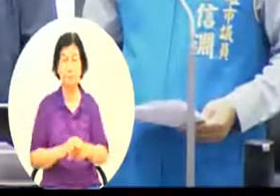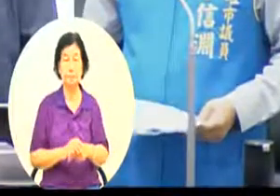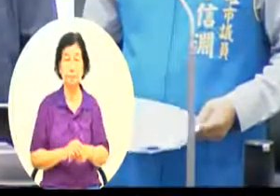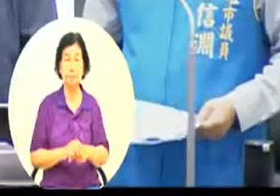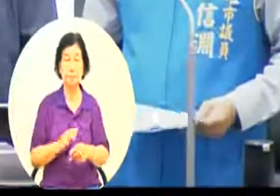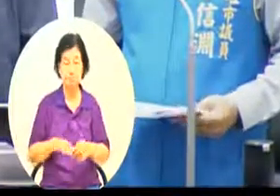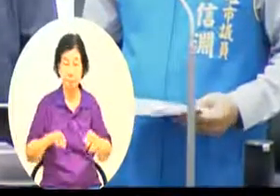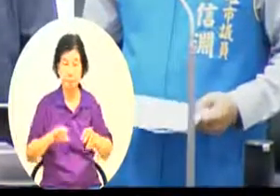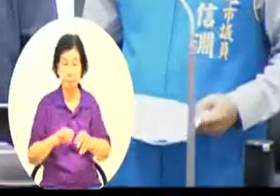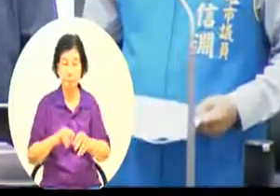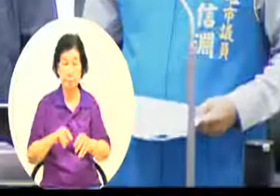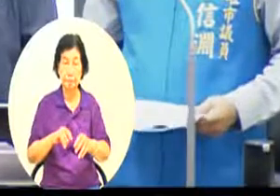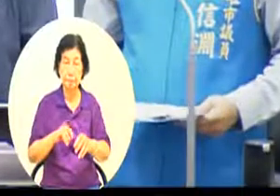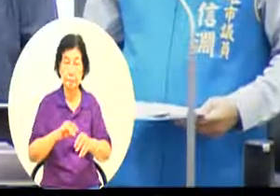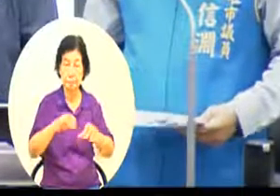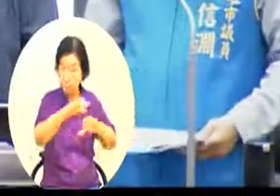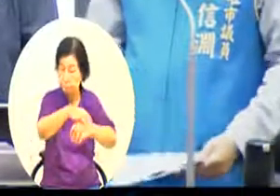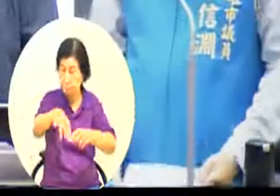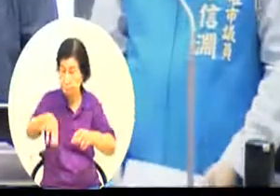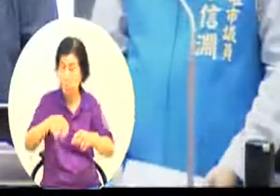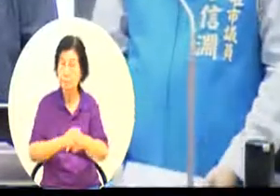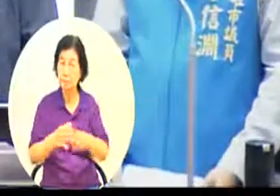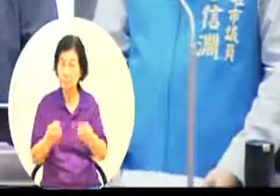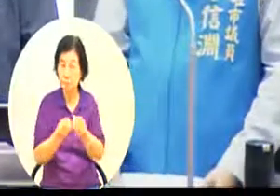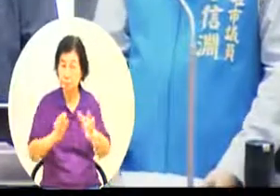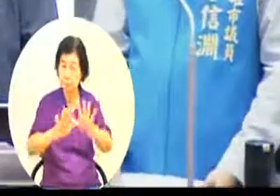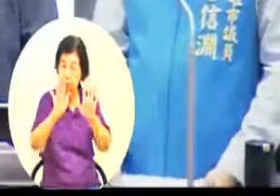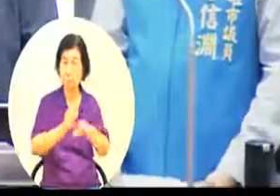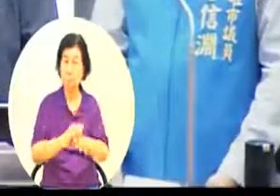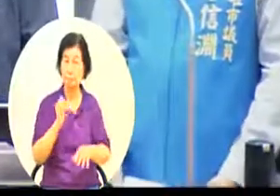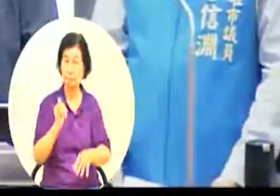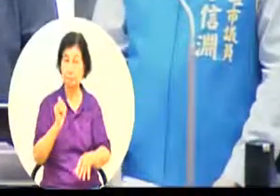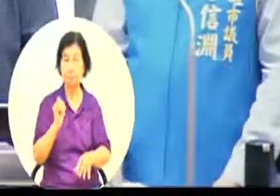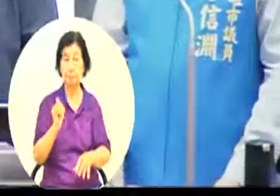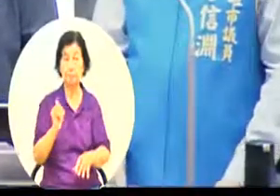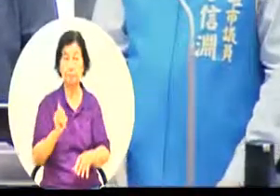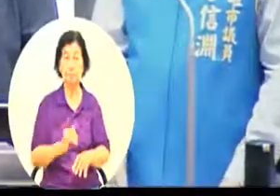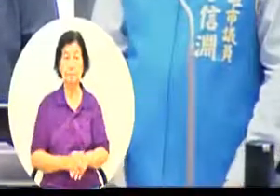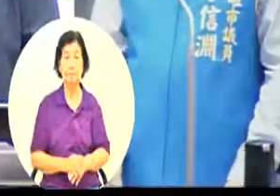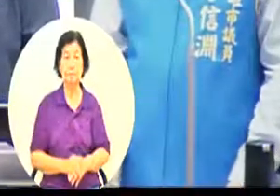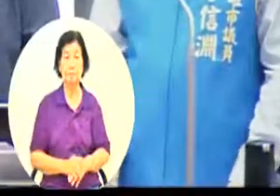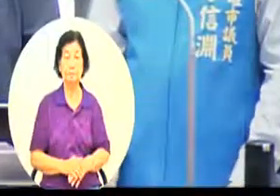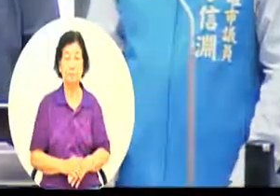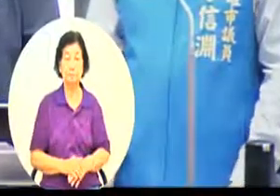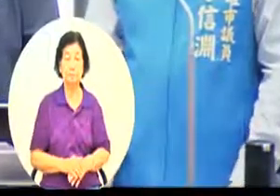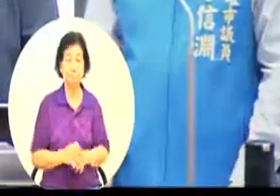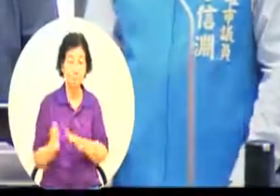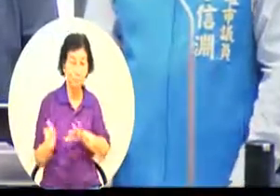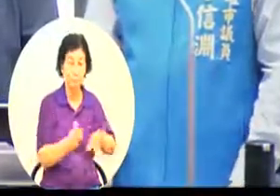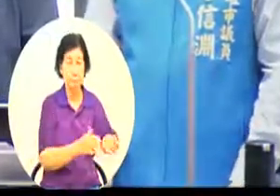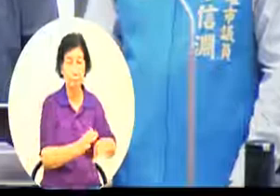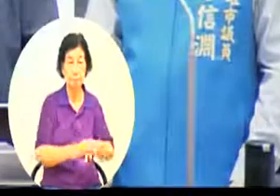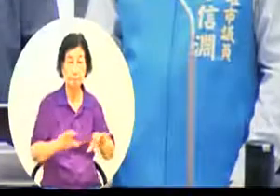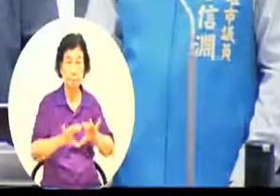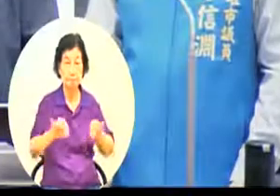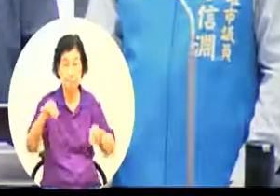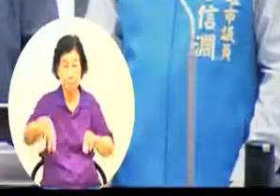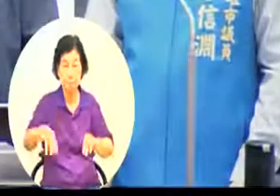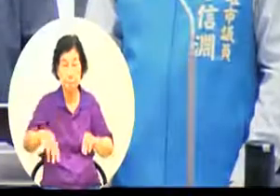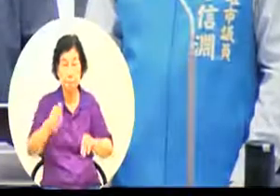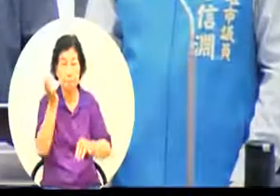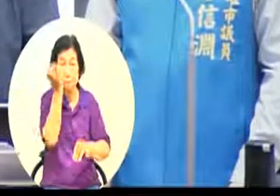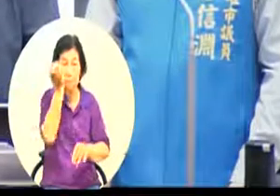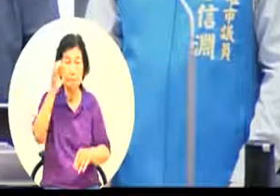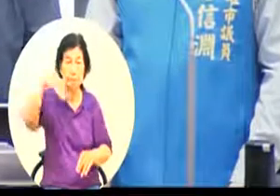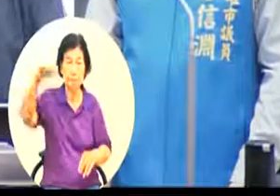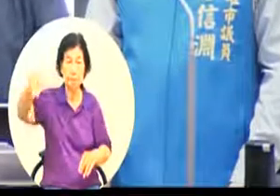的地区是发展的很好。那这个中间，吼，当然有些地区，譬如伫工商里都这样迄个